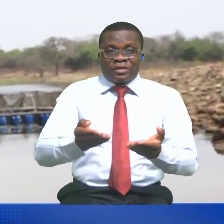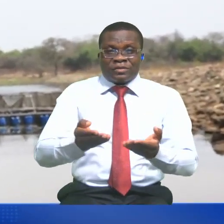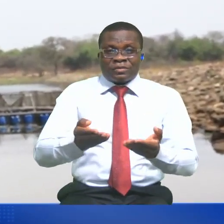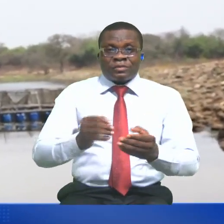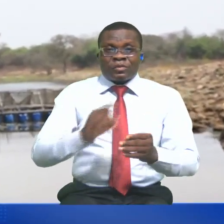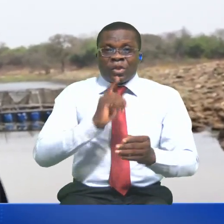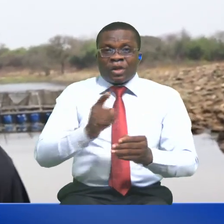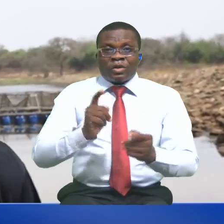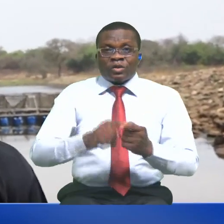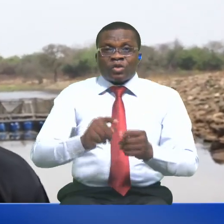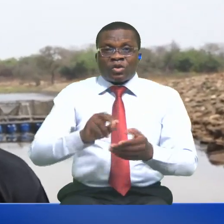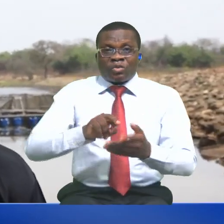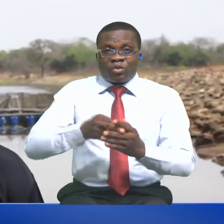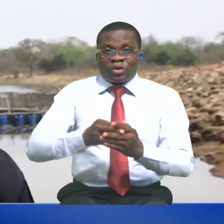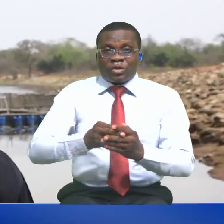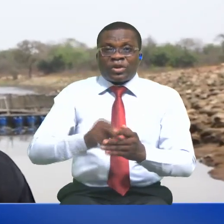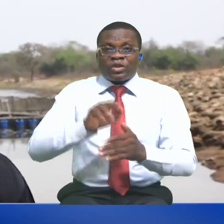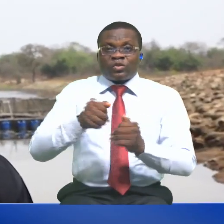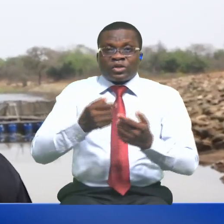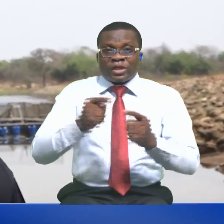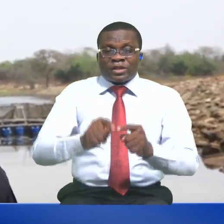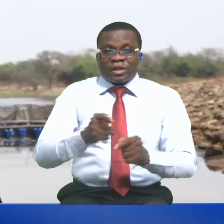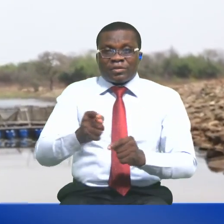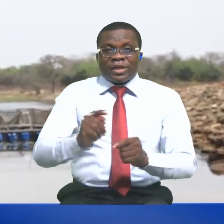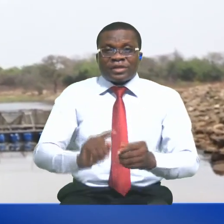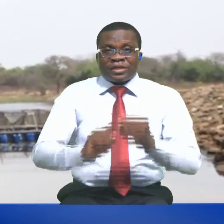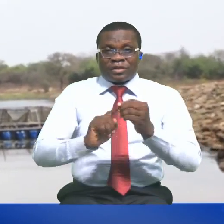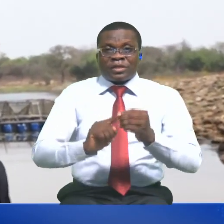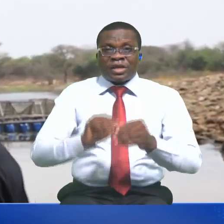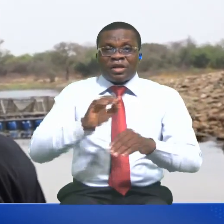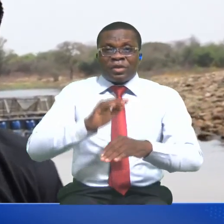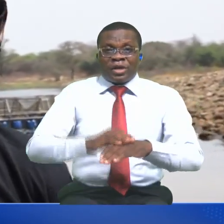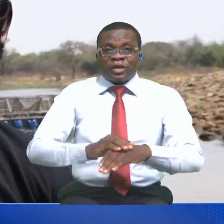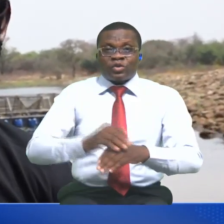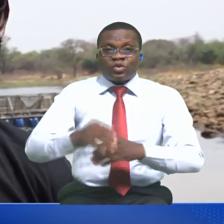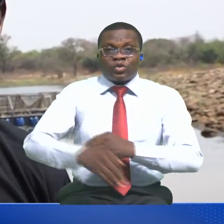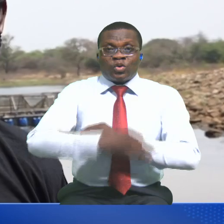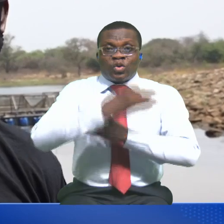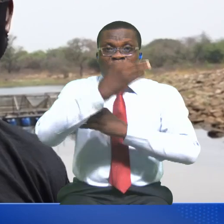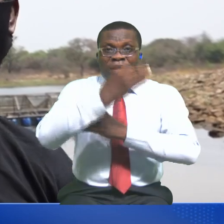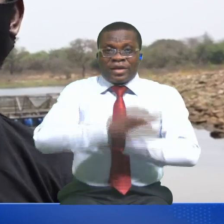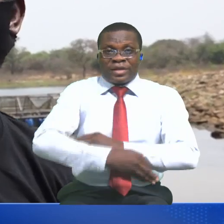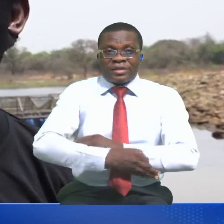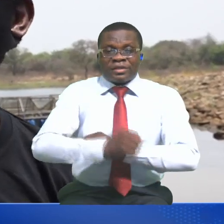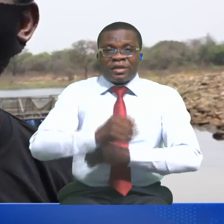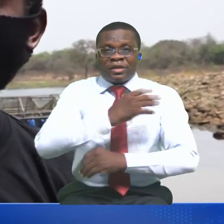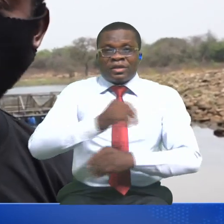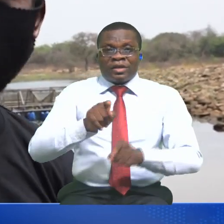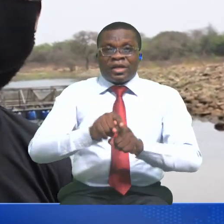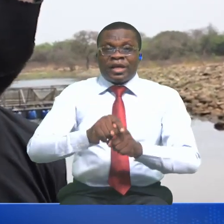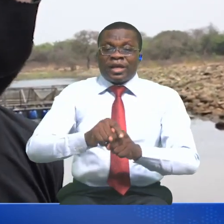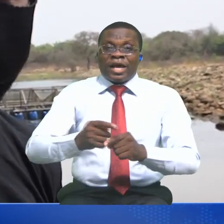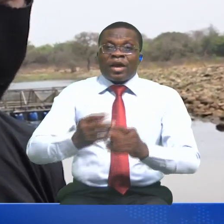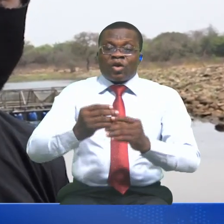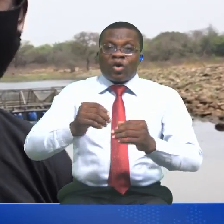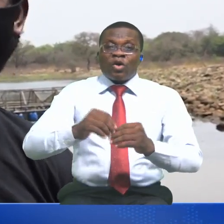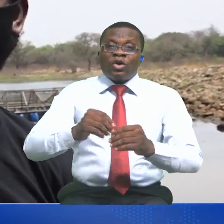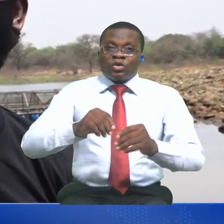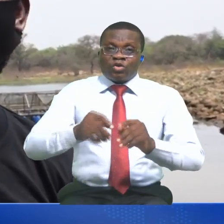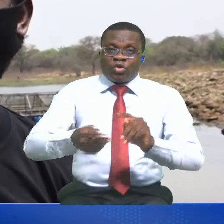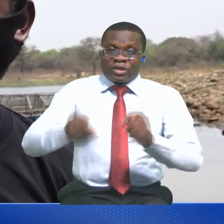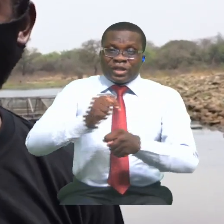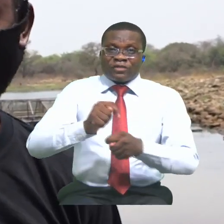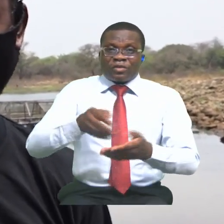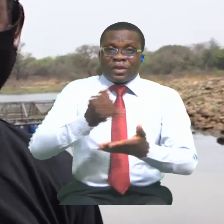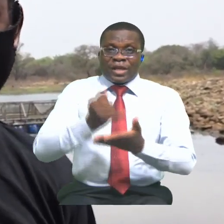consistent à réparer les pathologies notées sur le barrage et de surcreuser la mare qui est